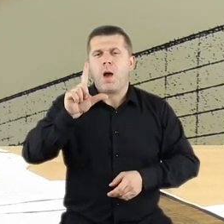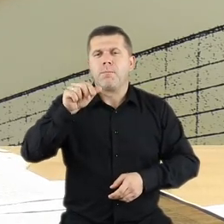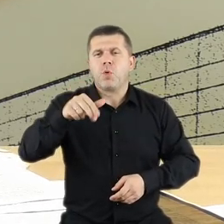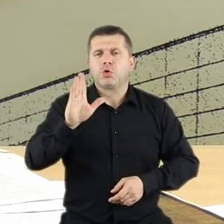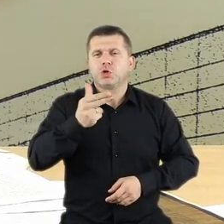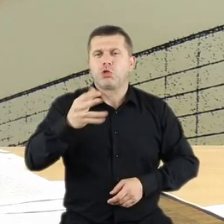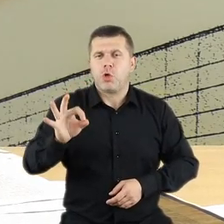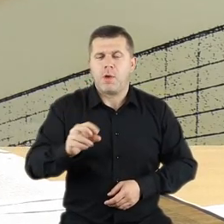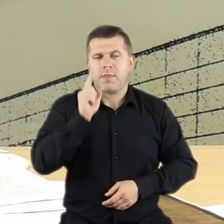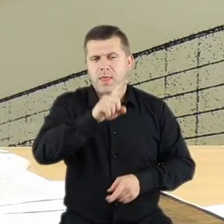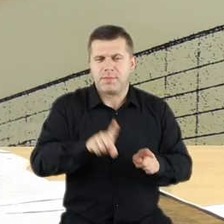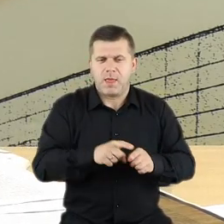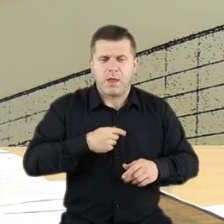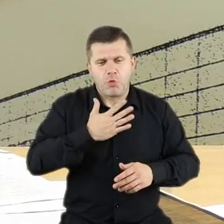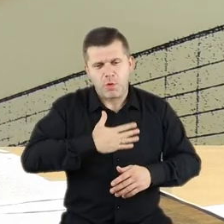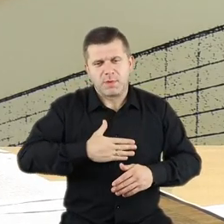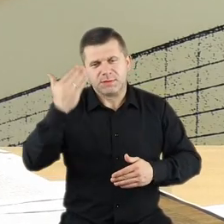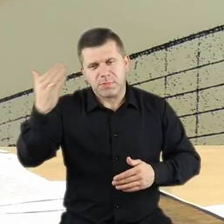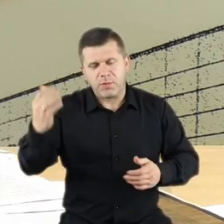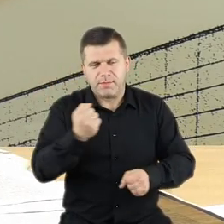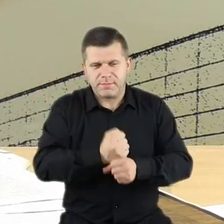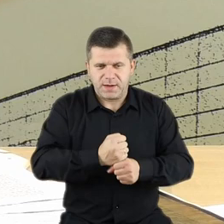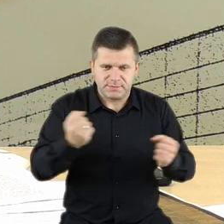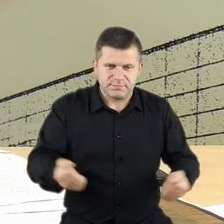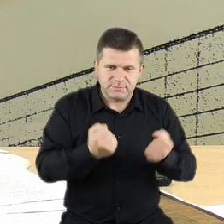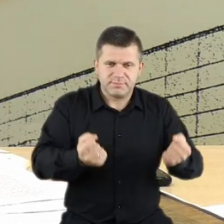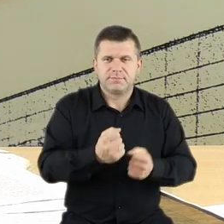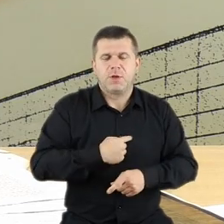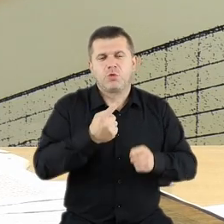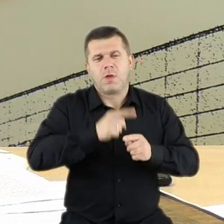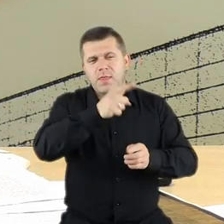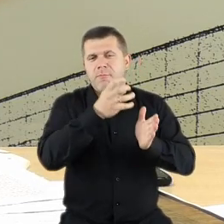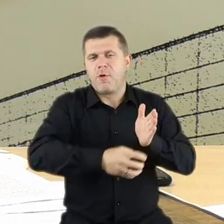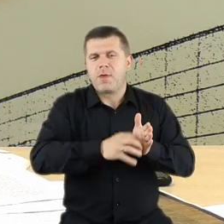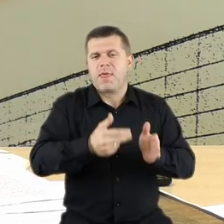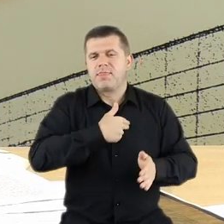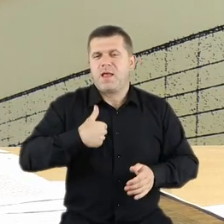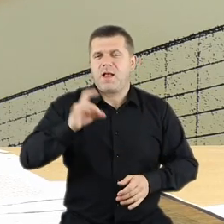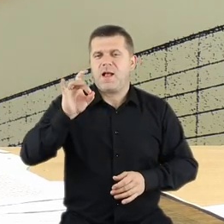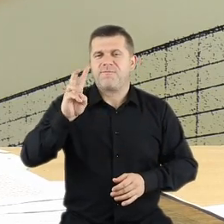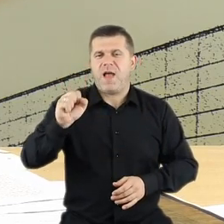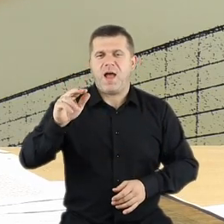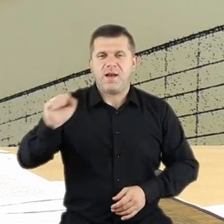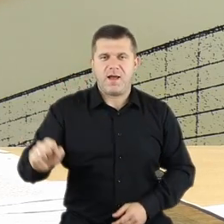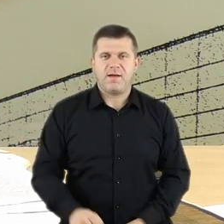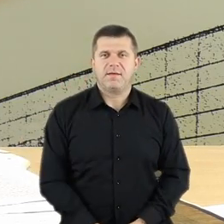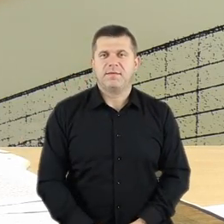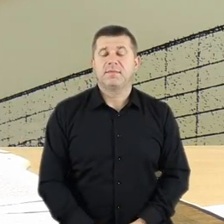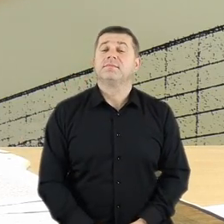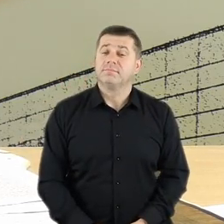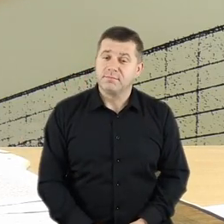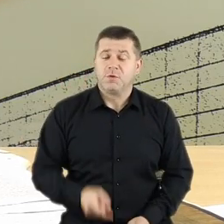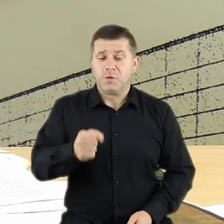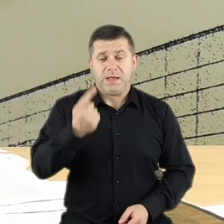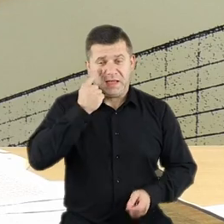No i tam też się udzielam i tam też trochę go danton na są gotówką No i